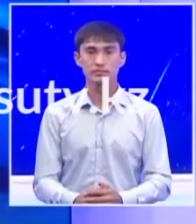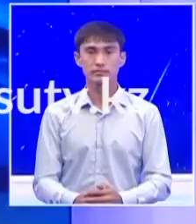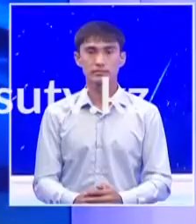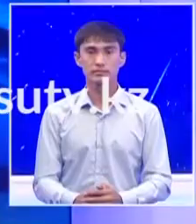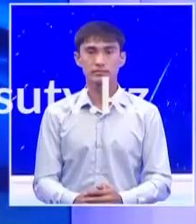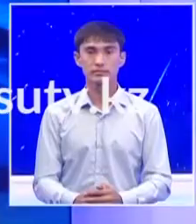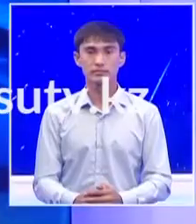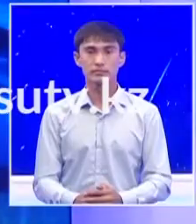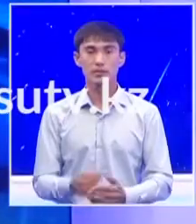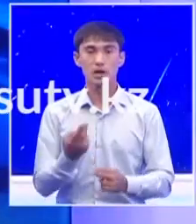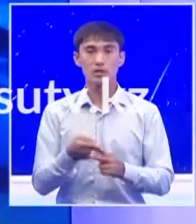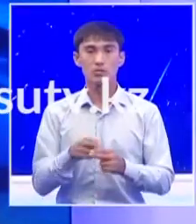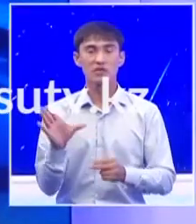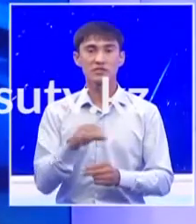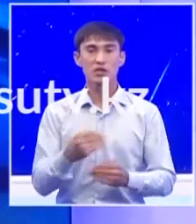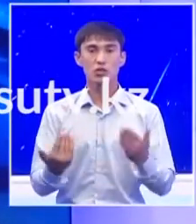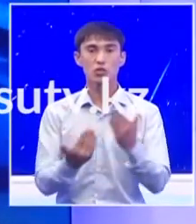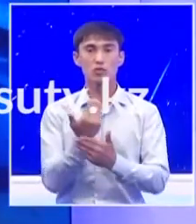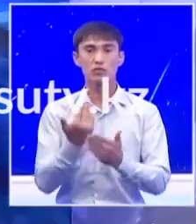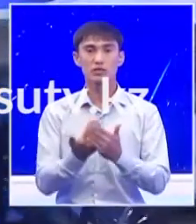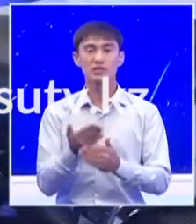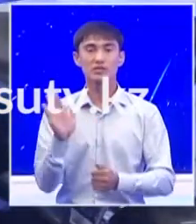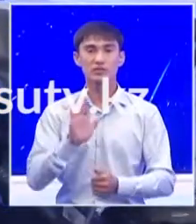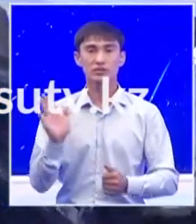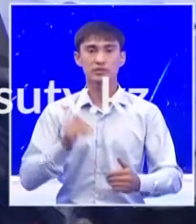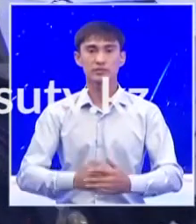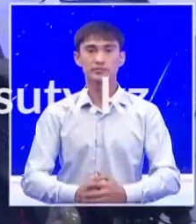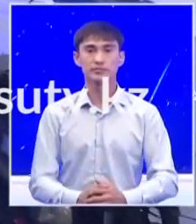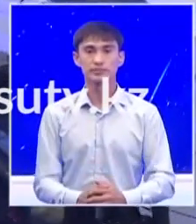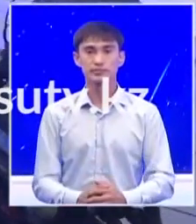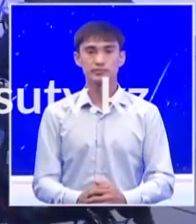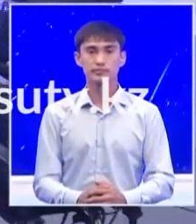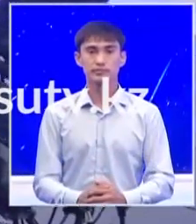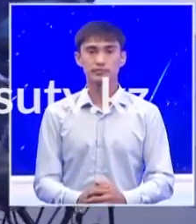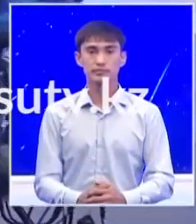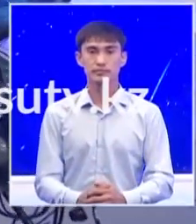ЖТСУ. Это были все новости. Всего доброго. До свидания.